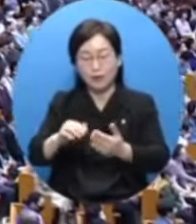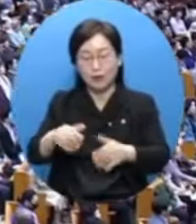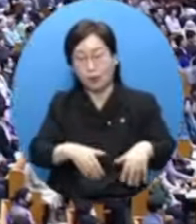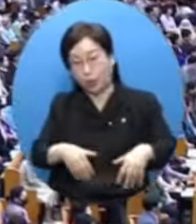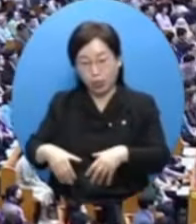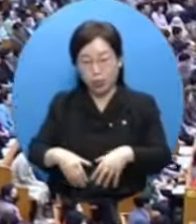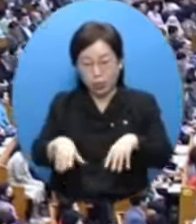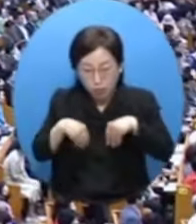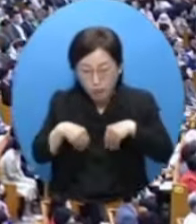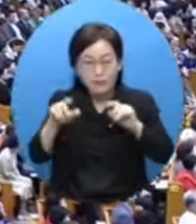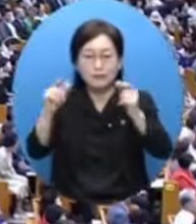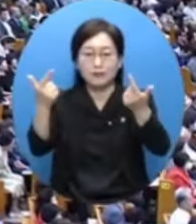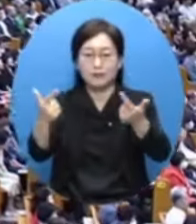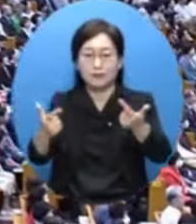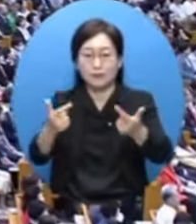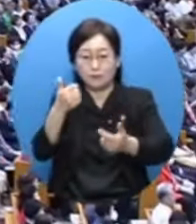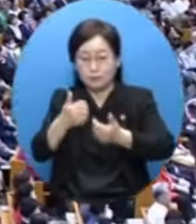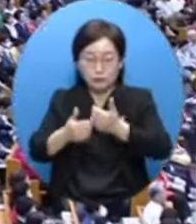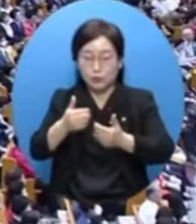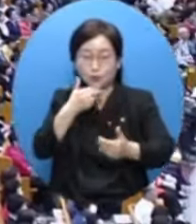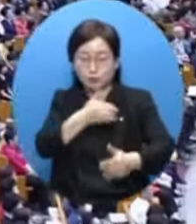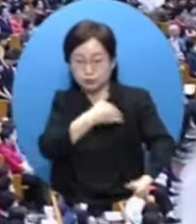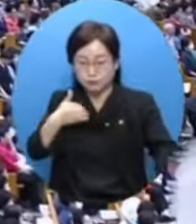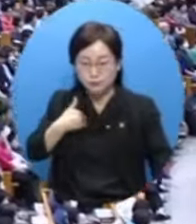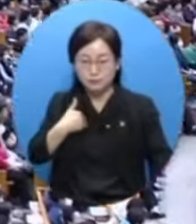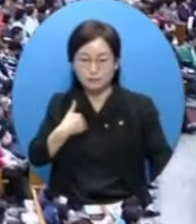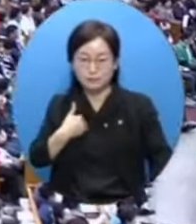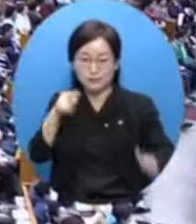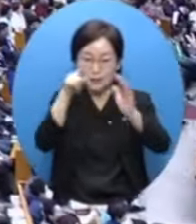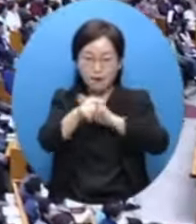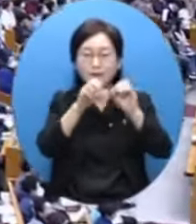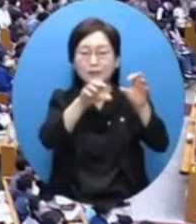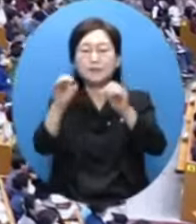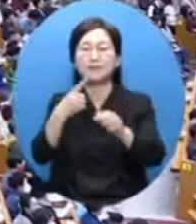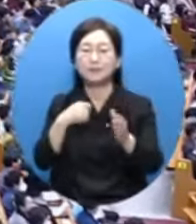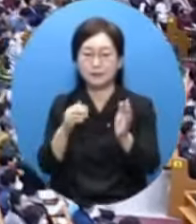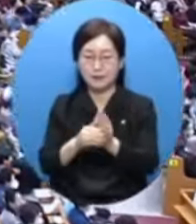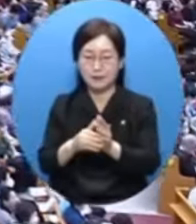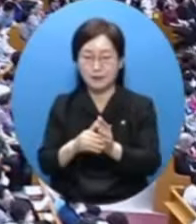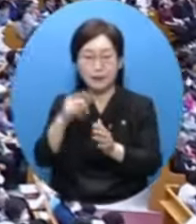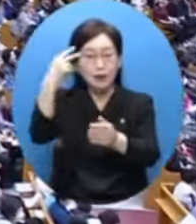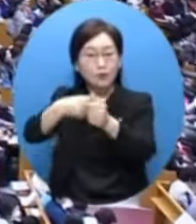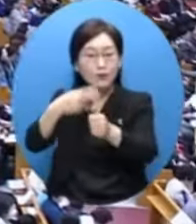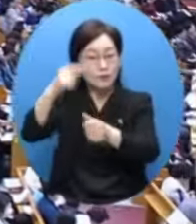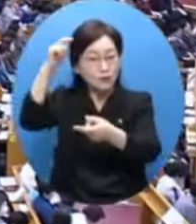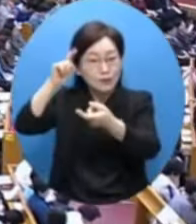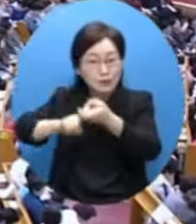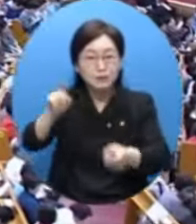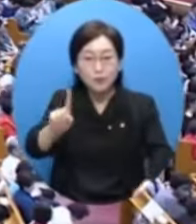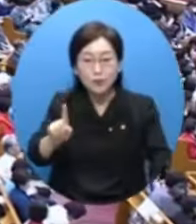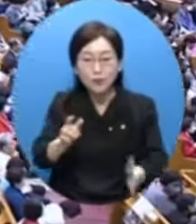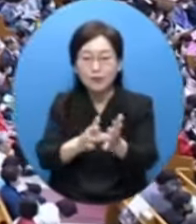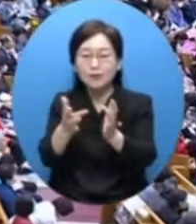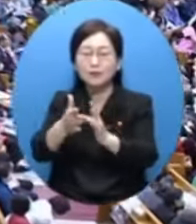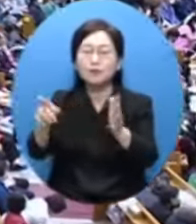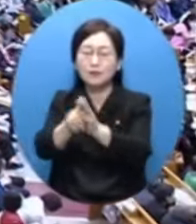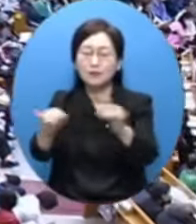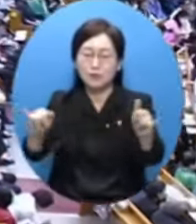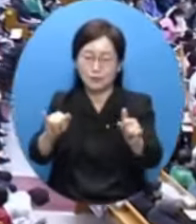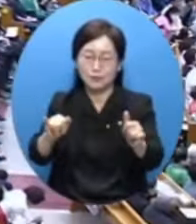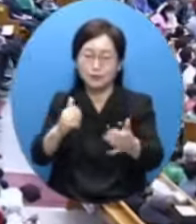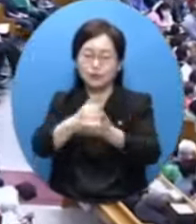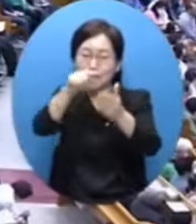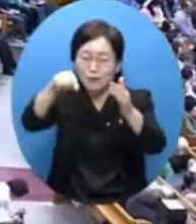위축되지 않고 거리낌 없이 전해주었다고 말씀합니다. 사도바울의 최대 관심은 우리 예수 믿는 성들이 주님에서 잘 되는